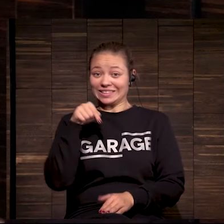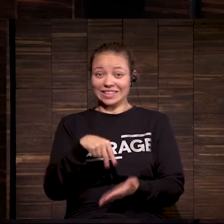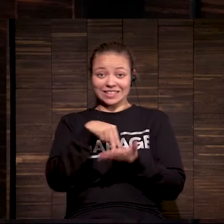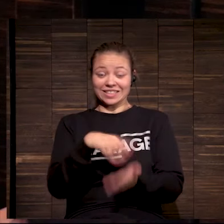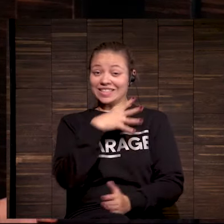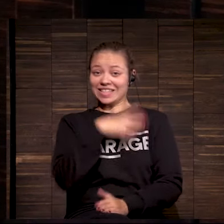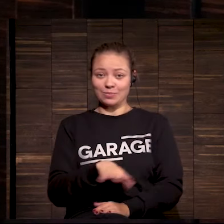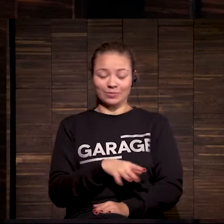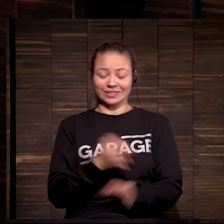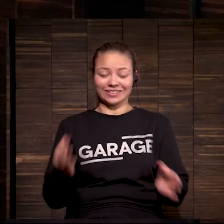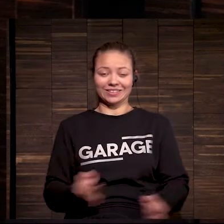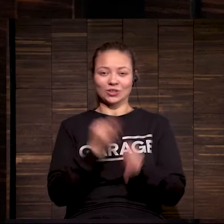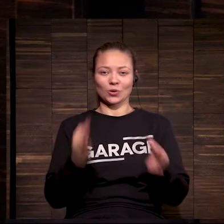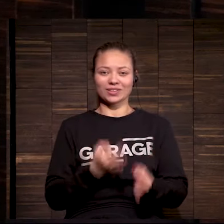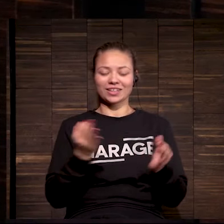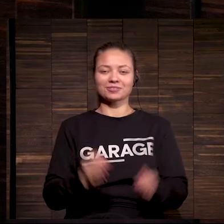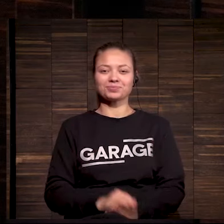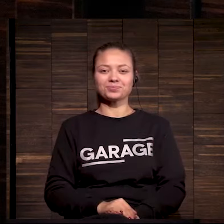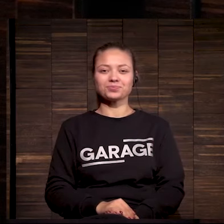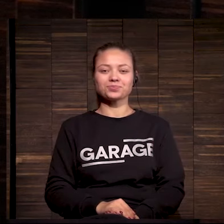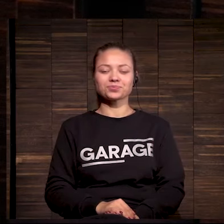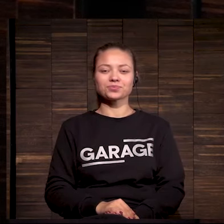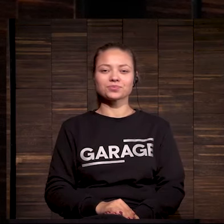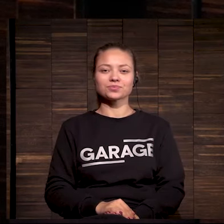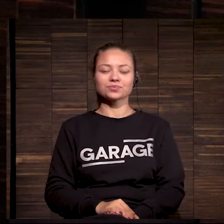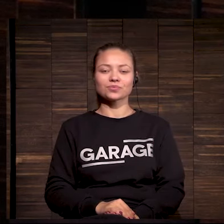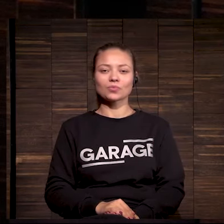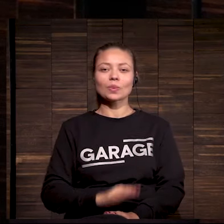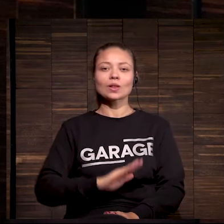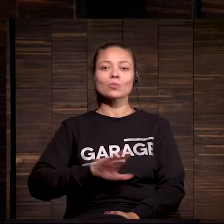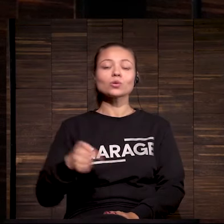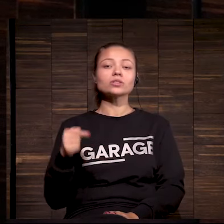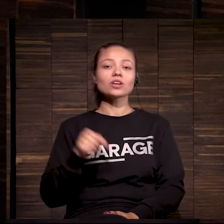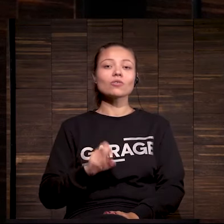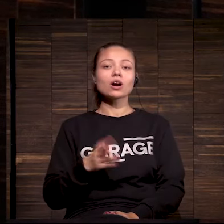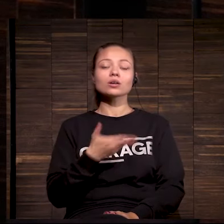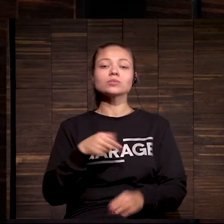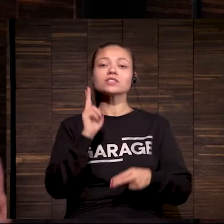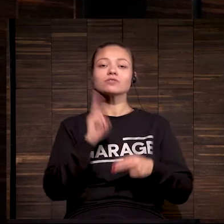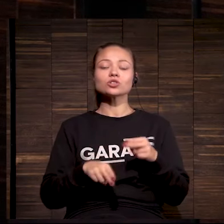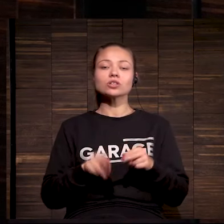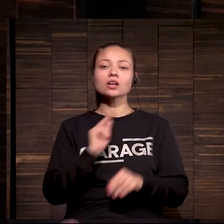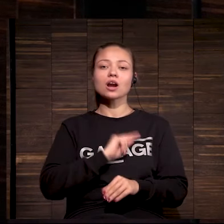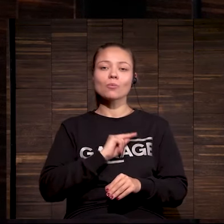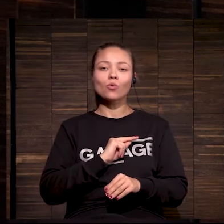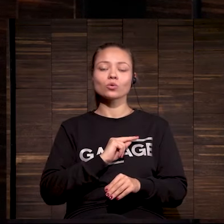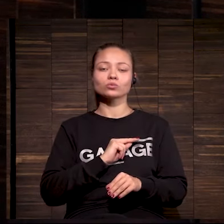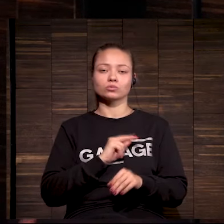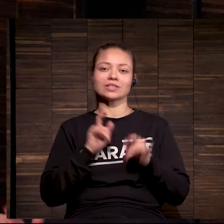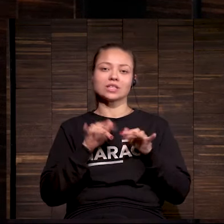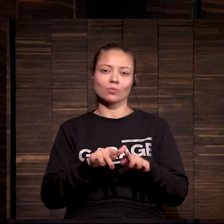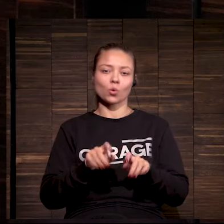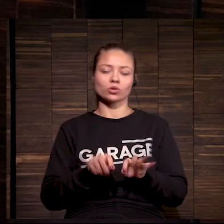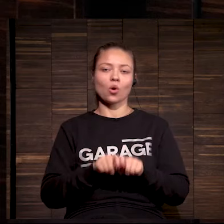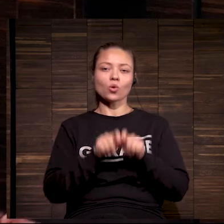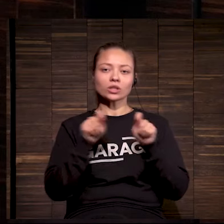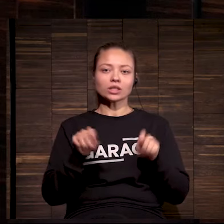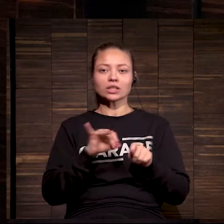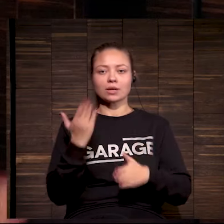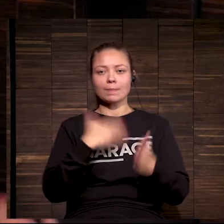стоял в коем случае после того как мы завершили работу над церемониями открытия олимпийских и